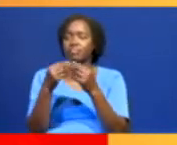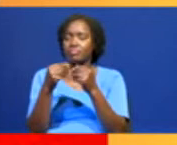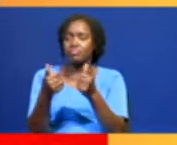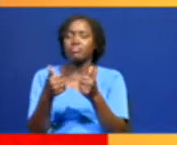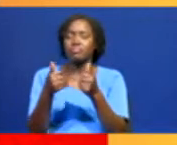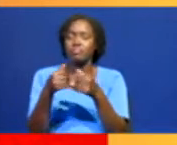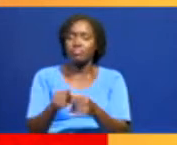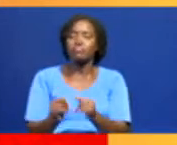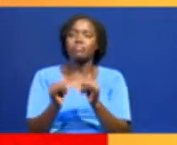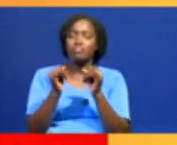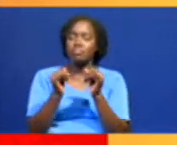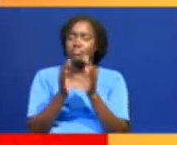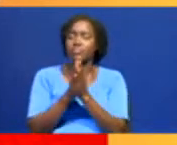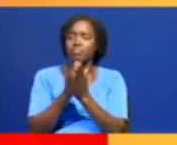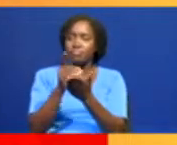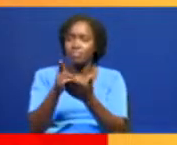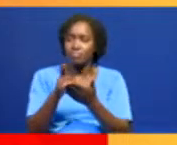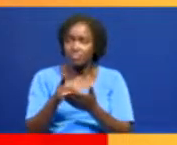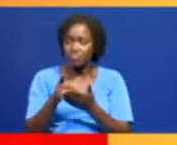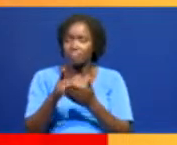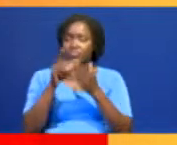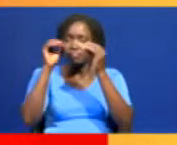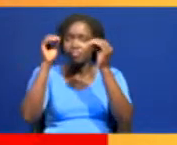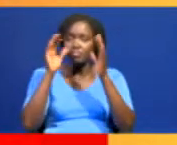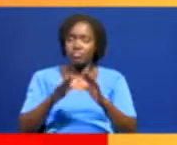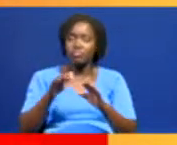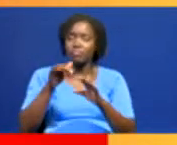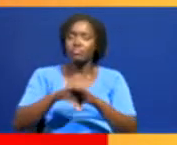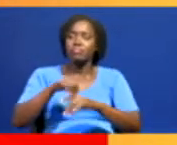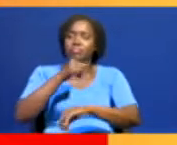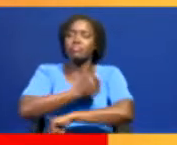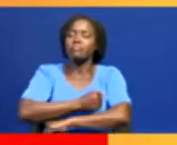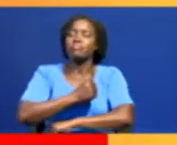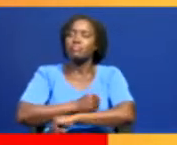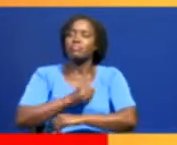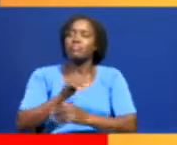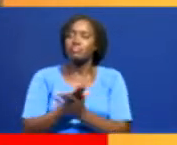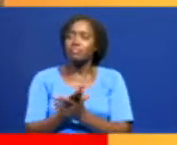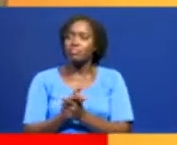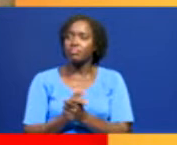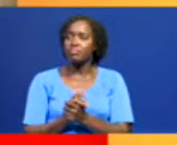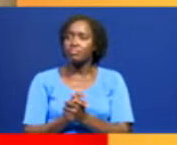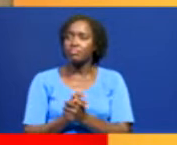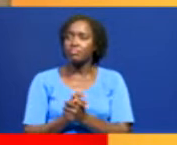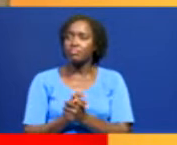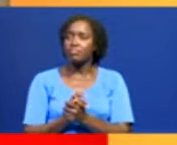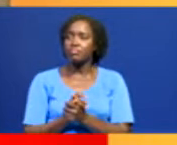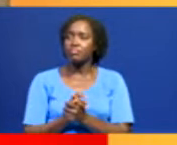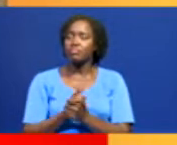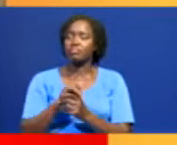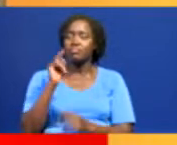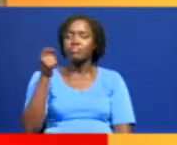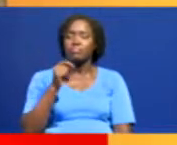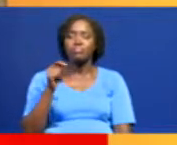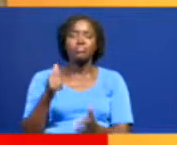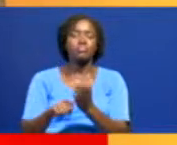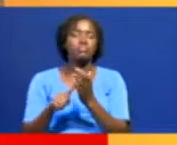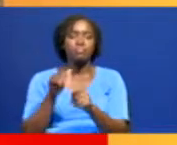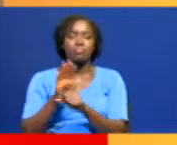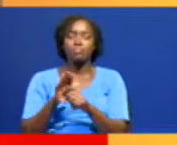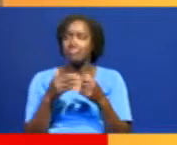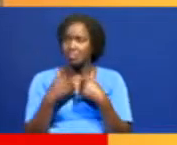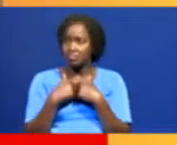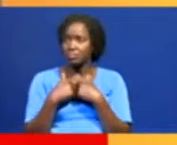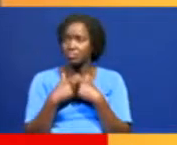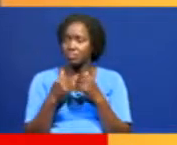kusuluhisha ile deni ya walimu katika shule zetu. No. Tulipata kwamba katika nchi hii tulikuwa na shida mingi sana.